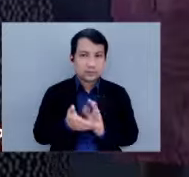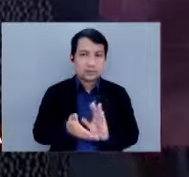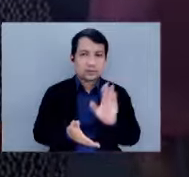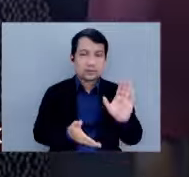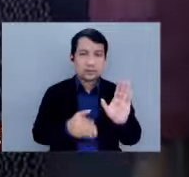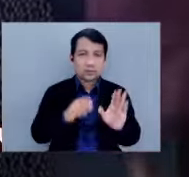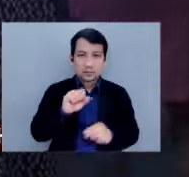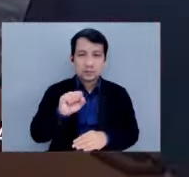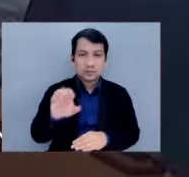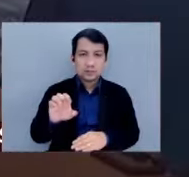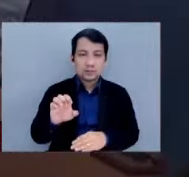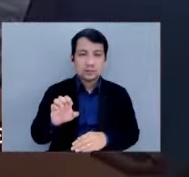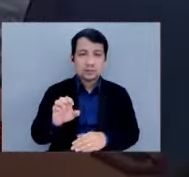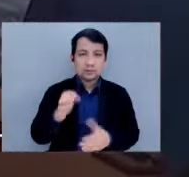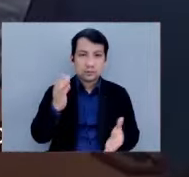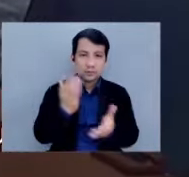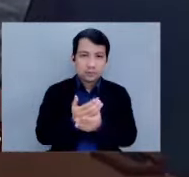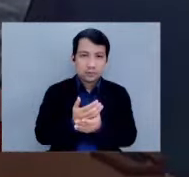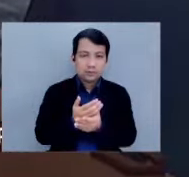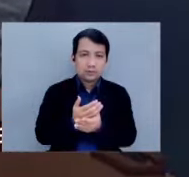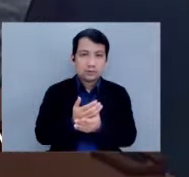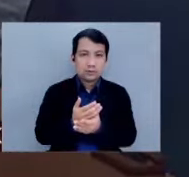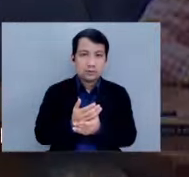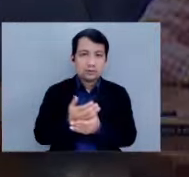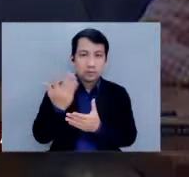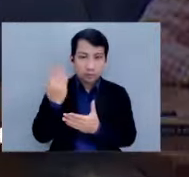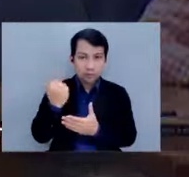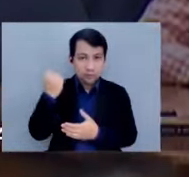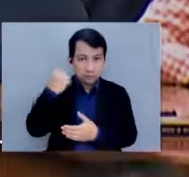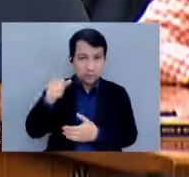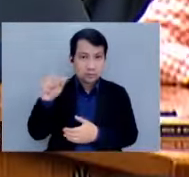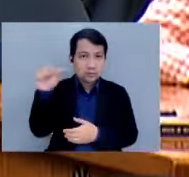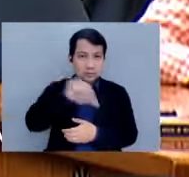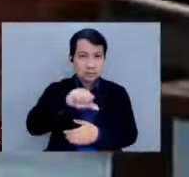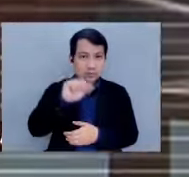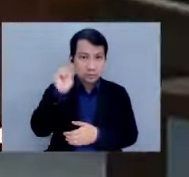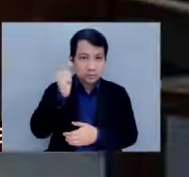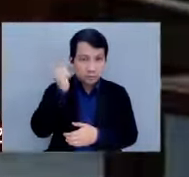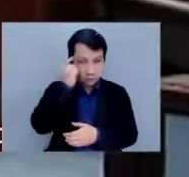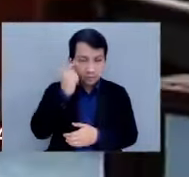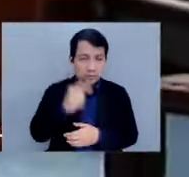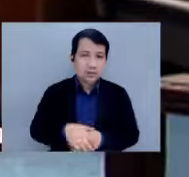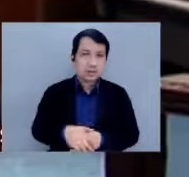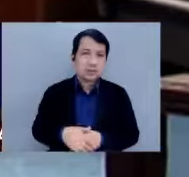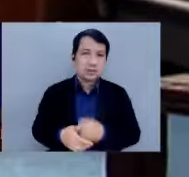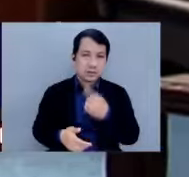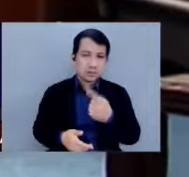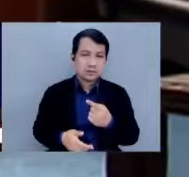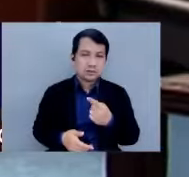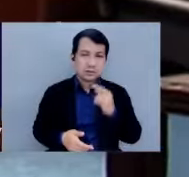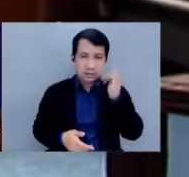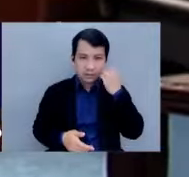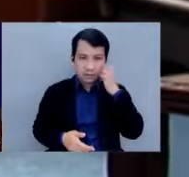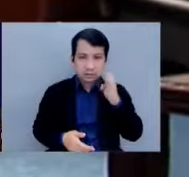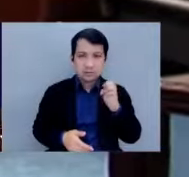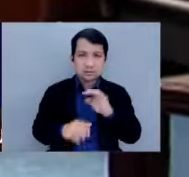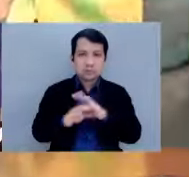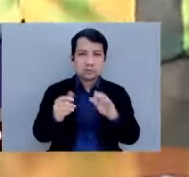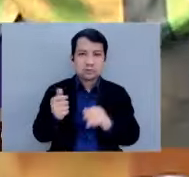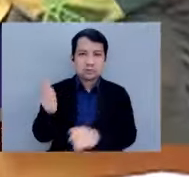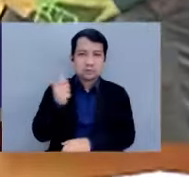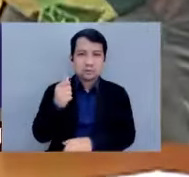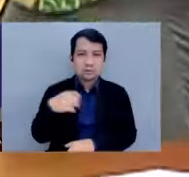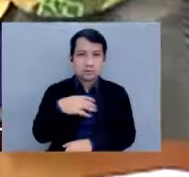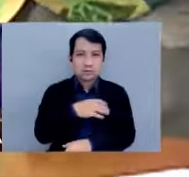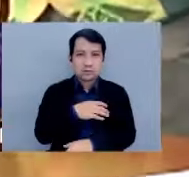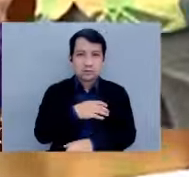para mapigilan ang mga nagtatangka na pabagsakin ng gobyerno. Para rin kay Senator Jinggoy Estrada, Chairman ng Senate Committee on National